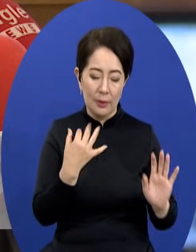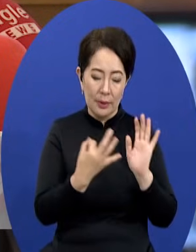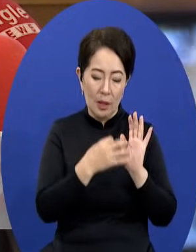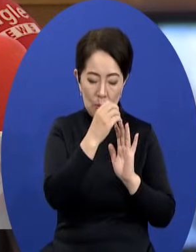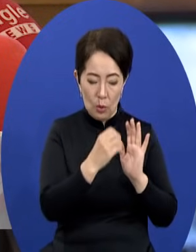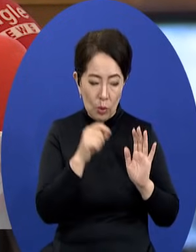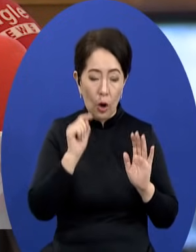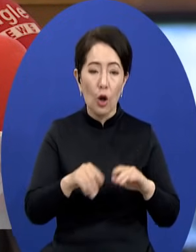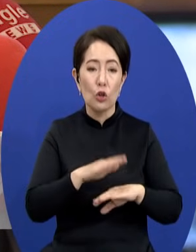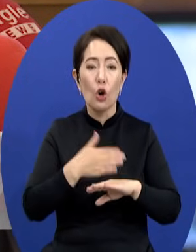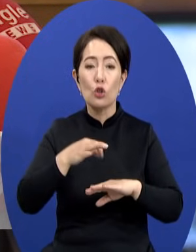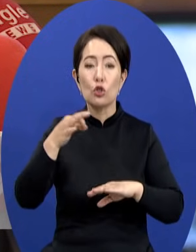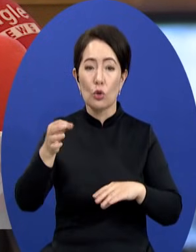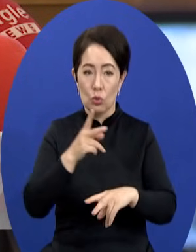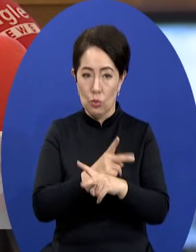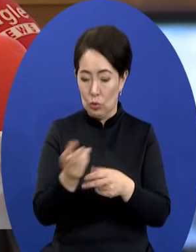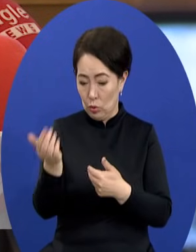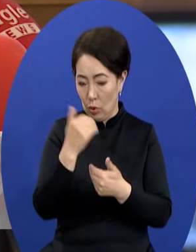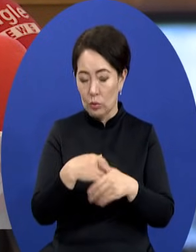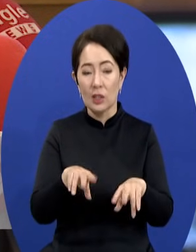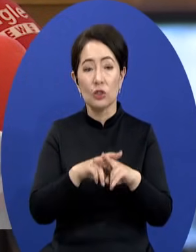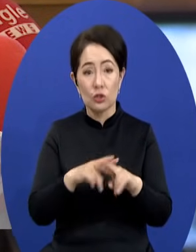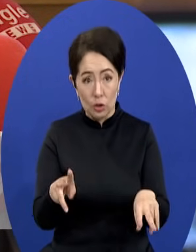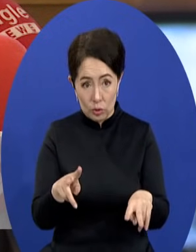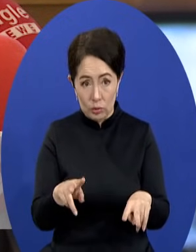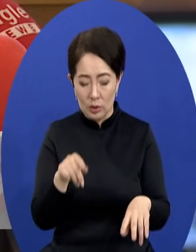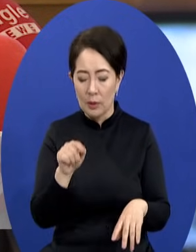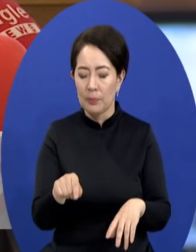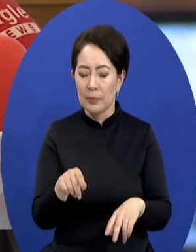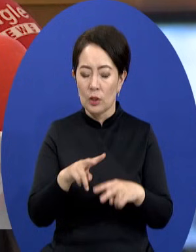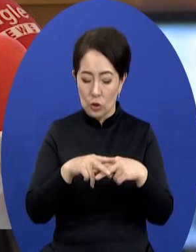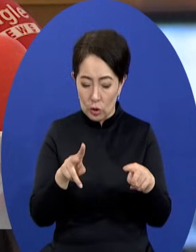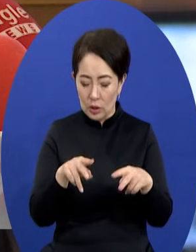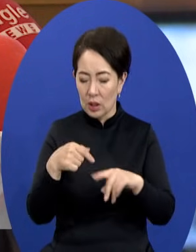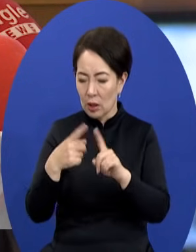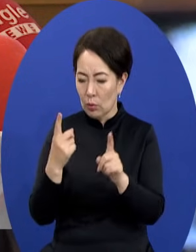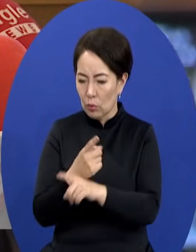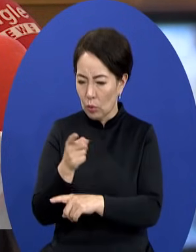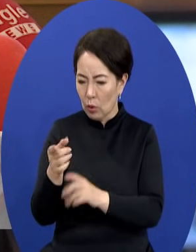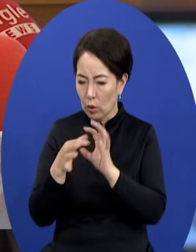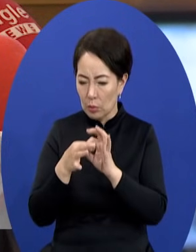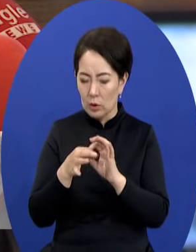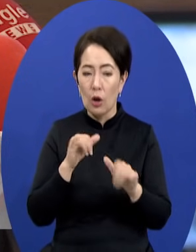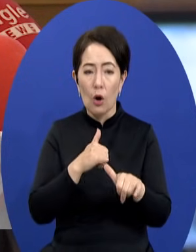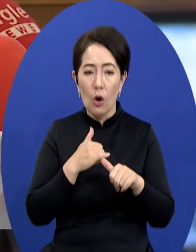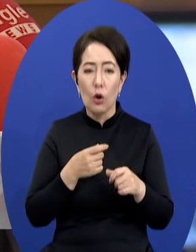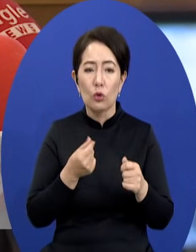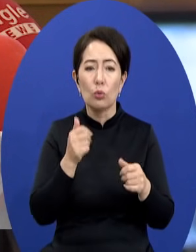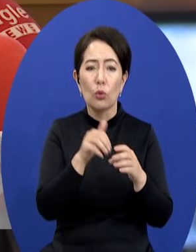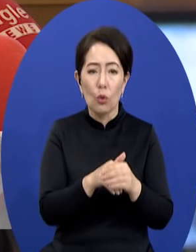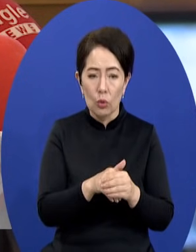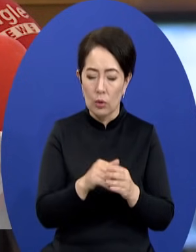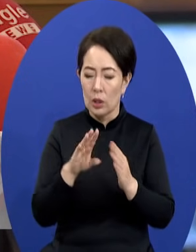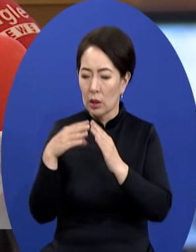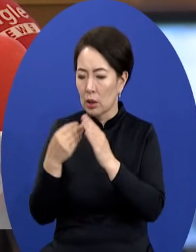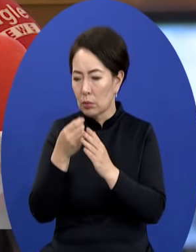46.8% одоо энэ удаагийн өршөөлийн хуульд хамруулан суллаж гэмтэргийн улмаас очруулсан хохирлоо нөхөн төлөх за мөн гэр бүлээ